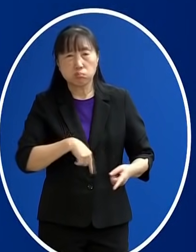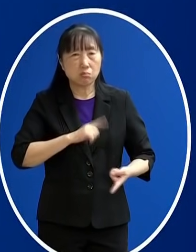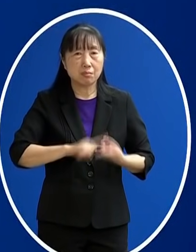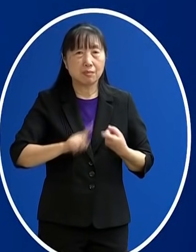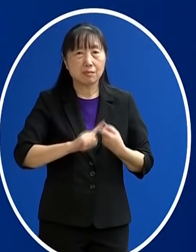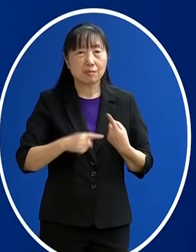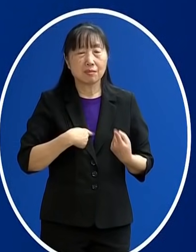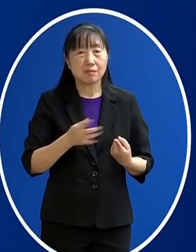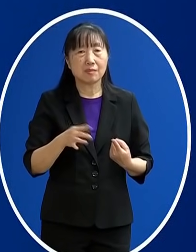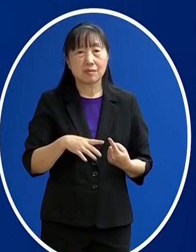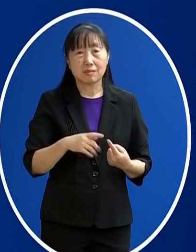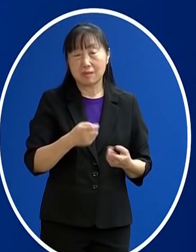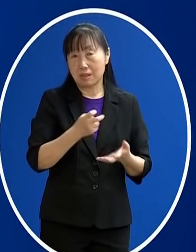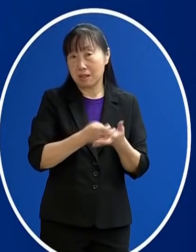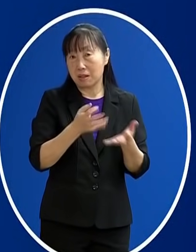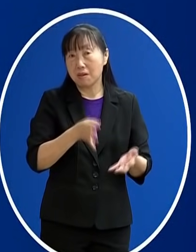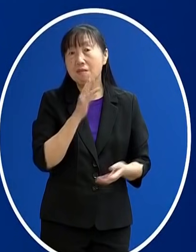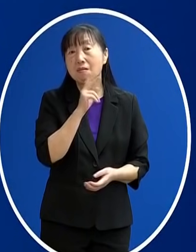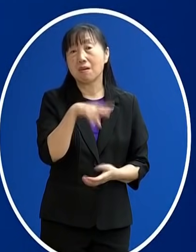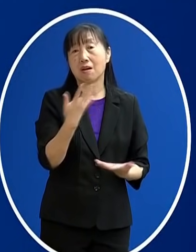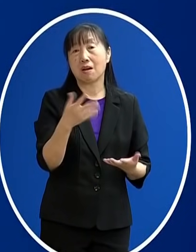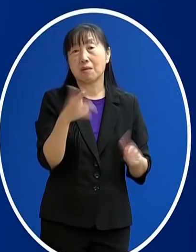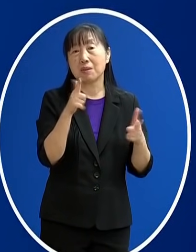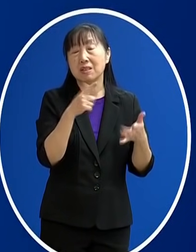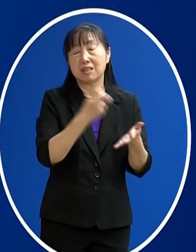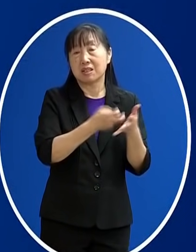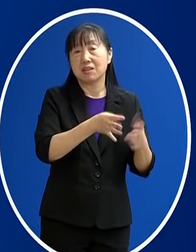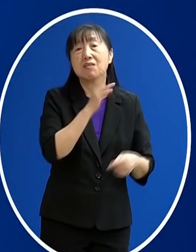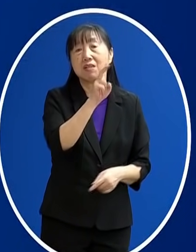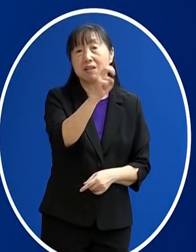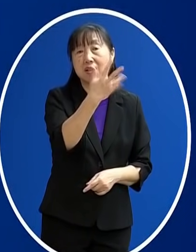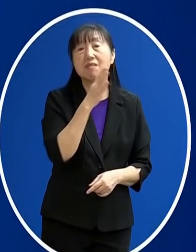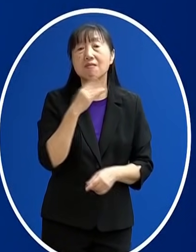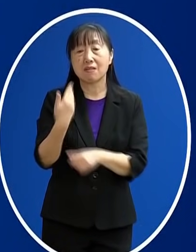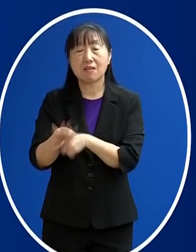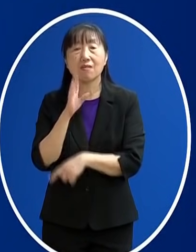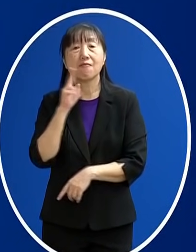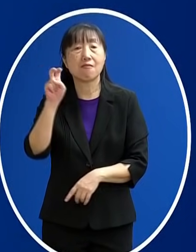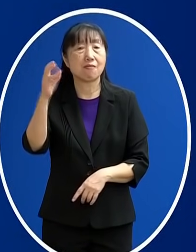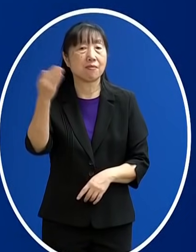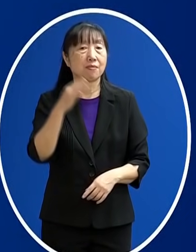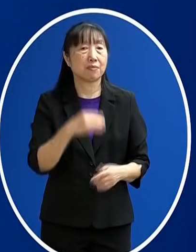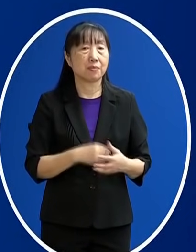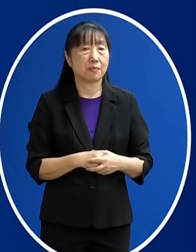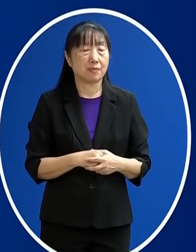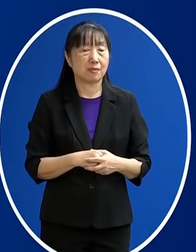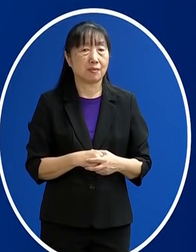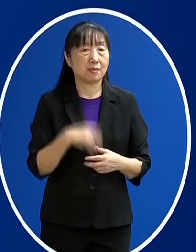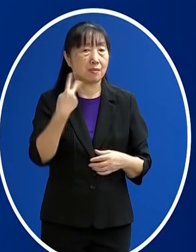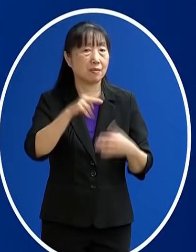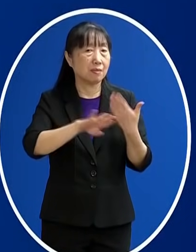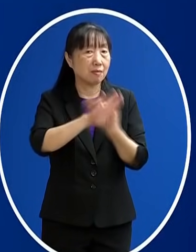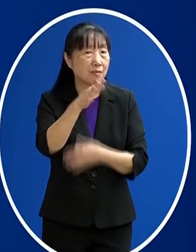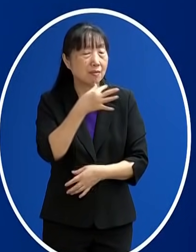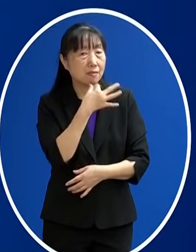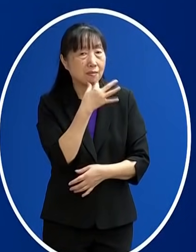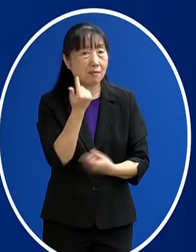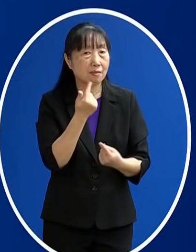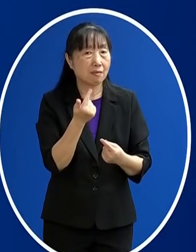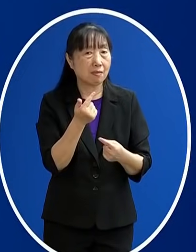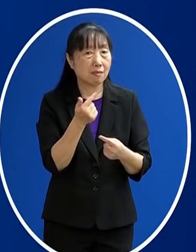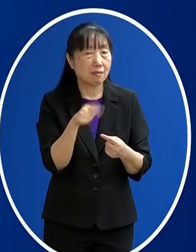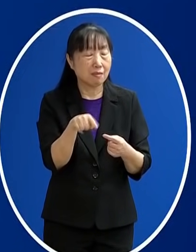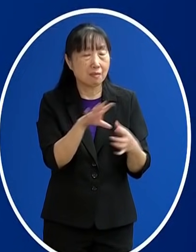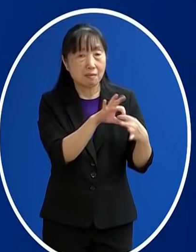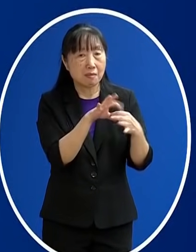其中非严重的不良事件有27件，死亡的部分有29件，那另外其他疑似严重不良事件